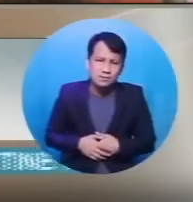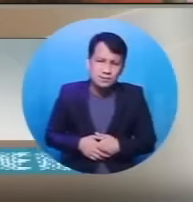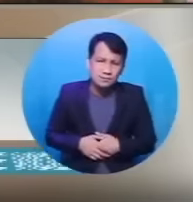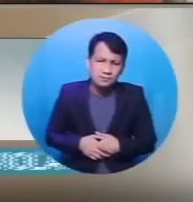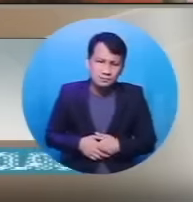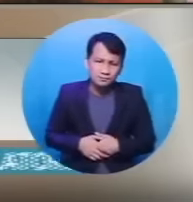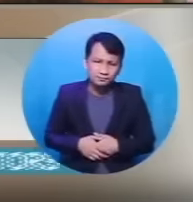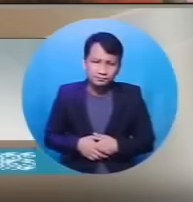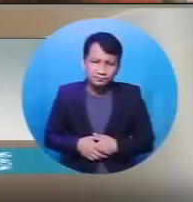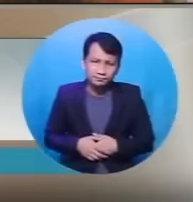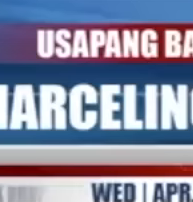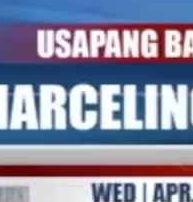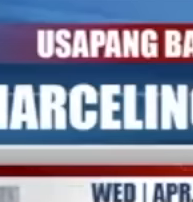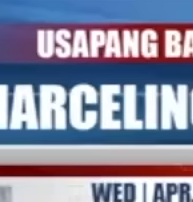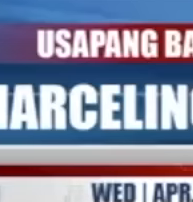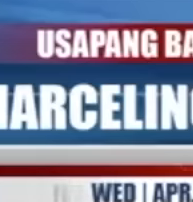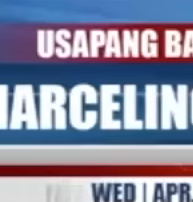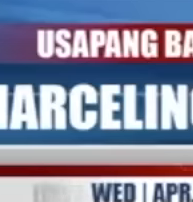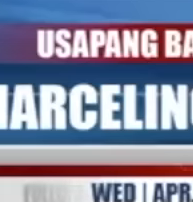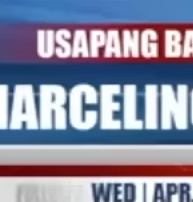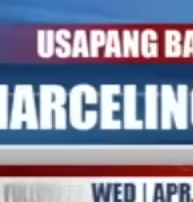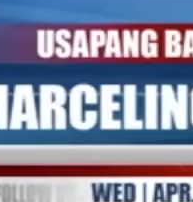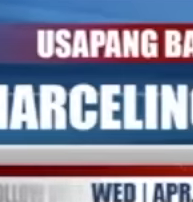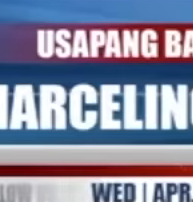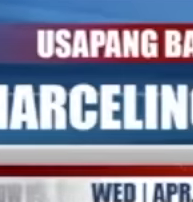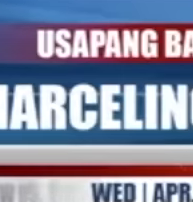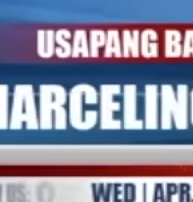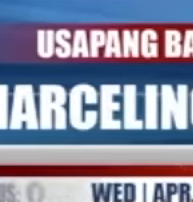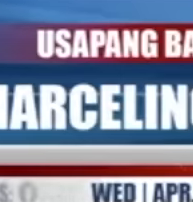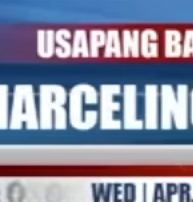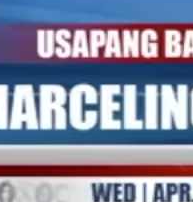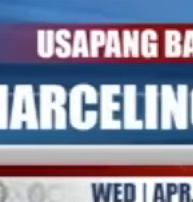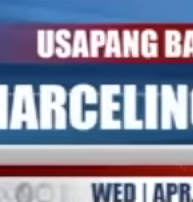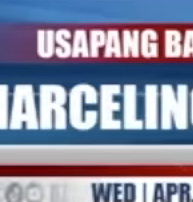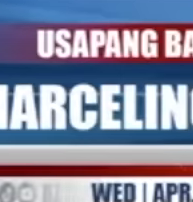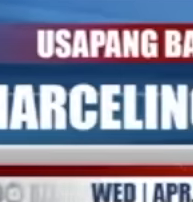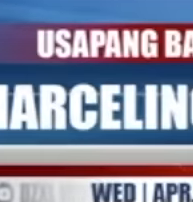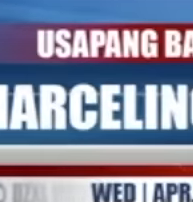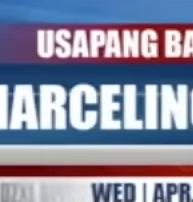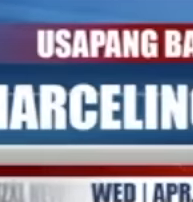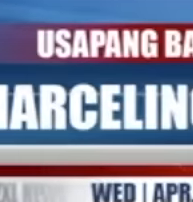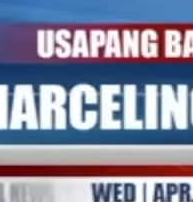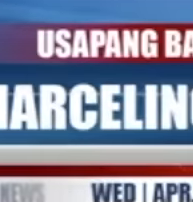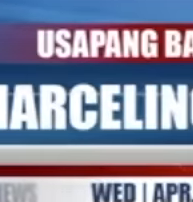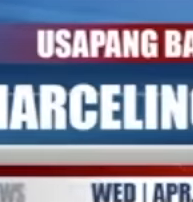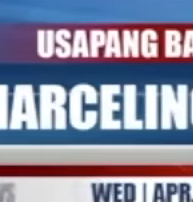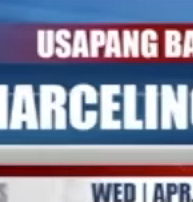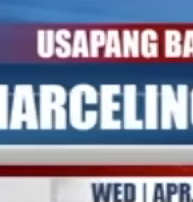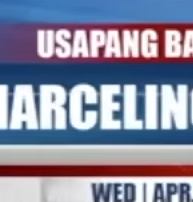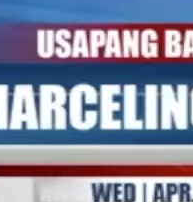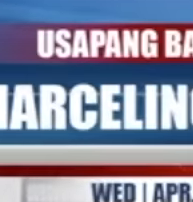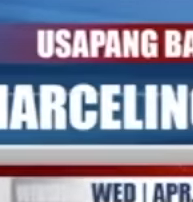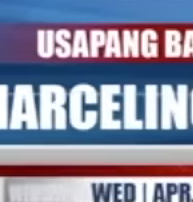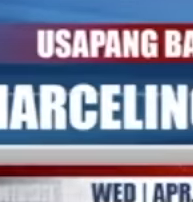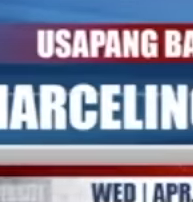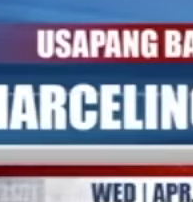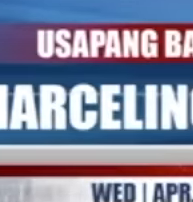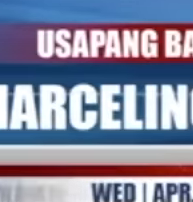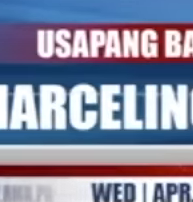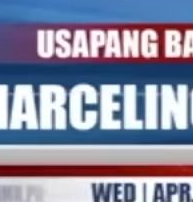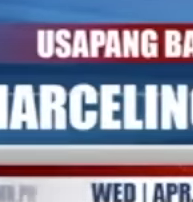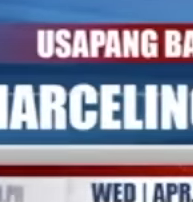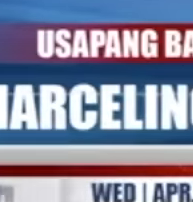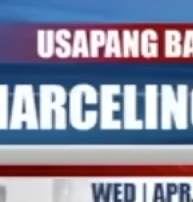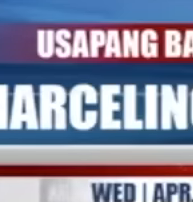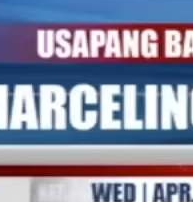naintindihan Oo po sir Pero ang dinig pag nasa Yung background is parang may pumuputok so hindi siya tinantanan